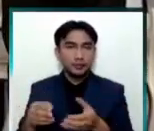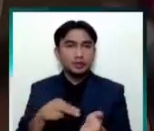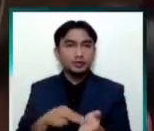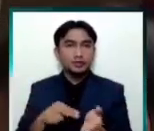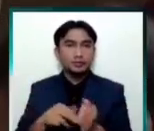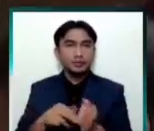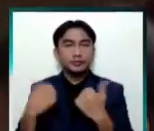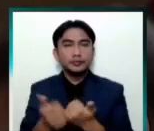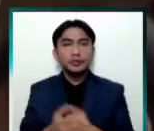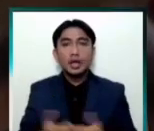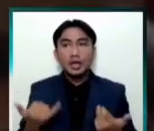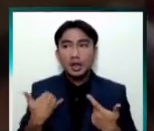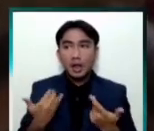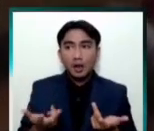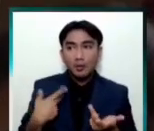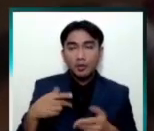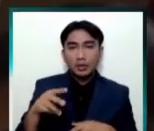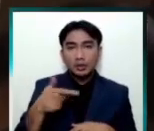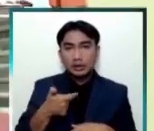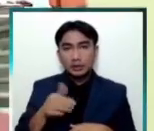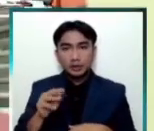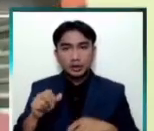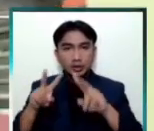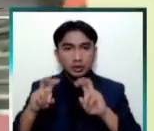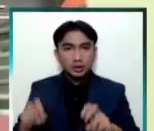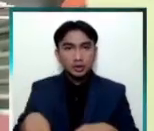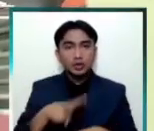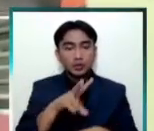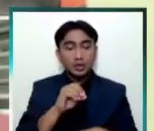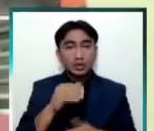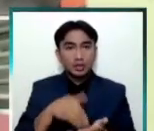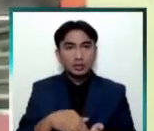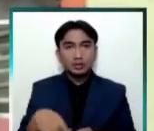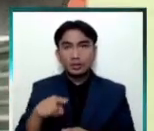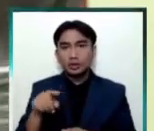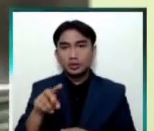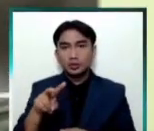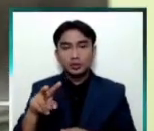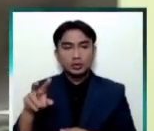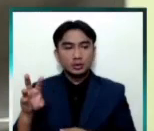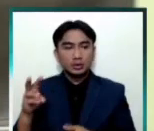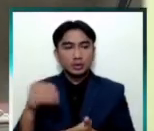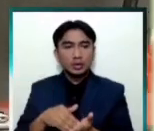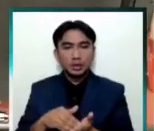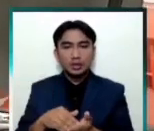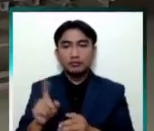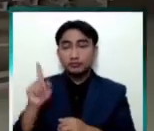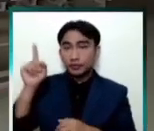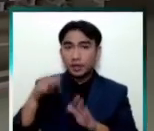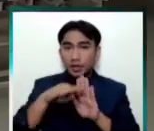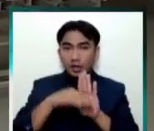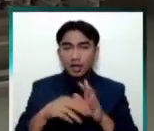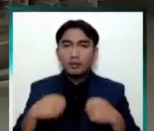News Research, 12,000 hanggang 26,000 pesos kada buwan ang sahod ng mga nurse sa mga pribadong ospital,